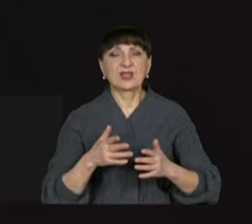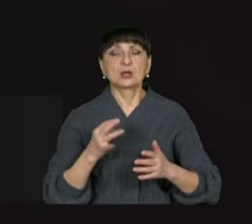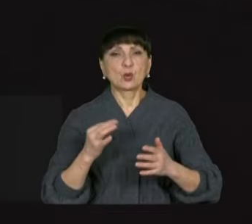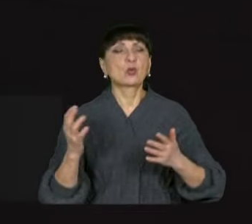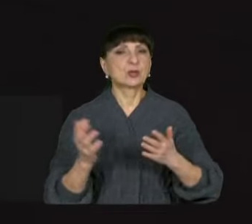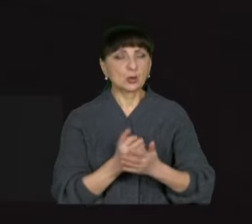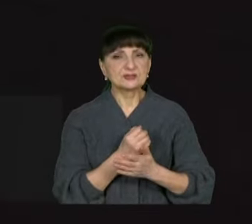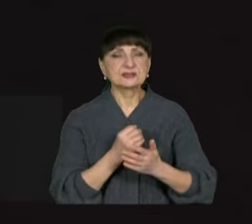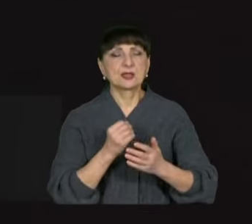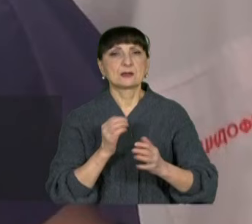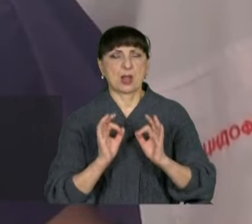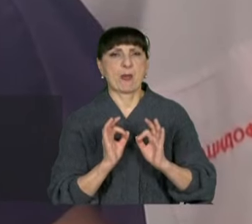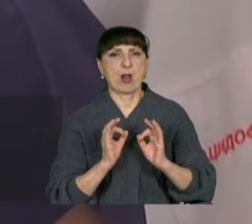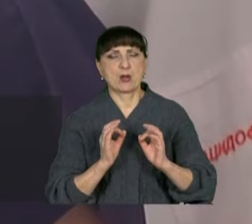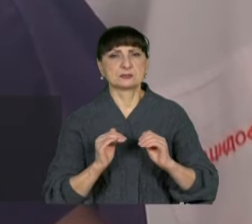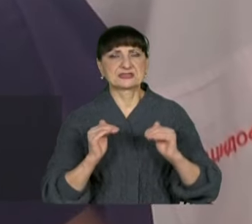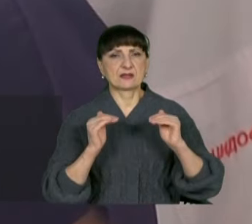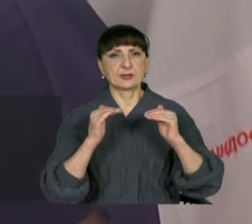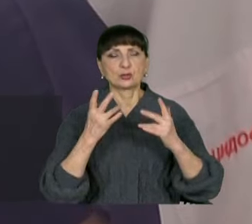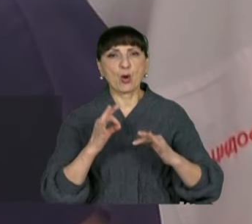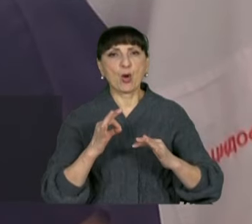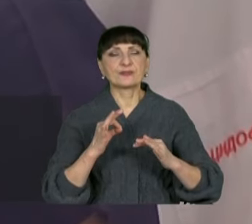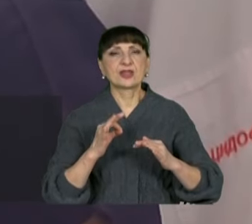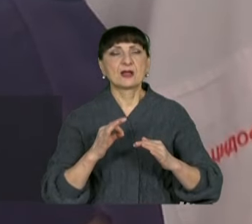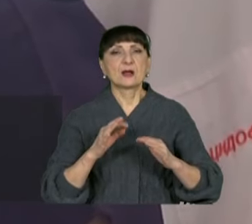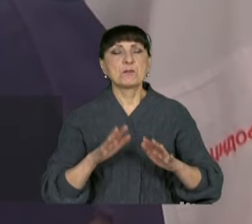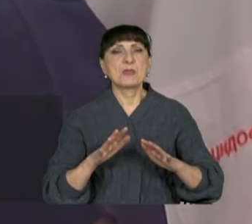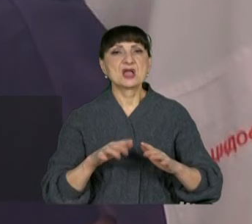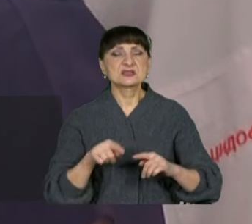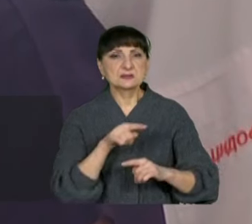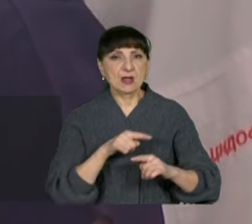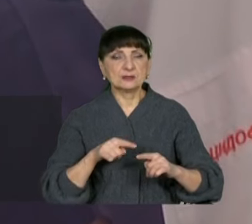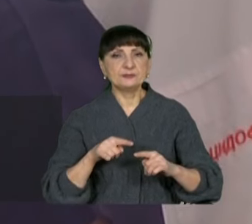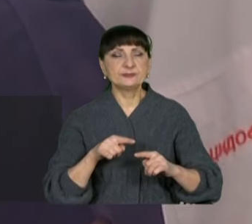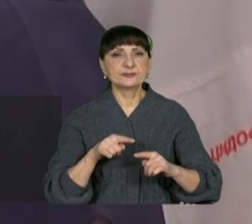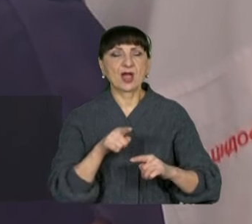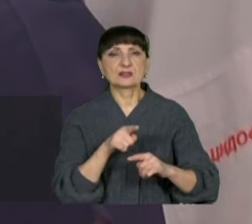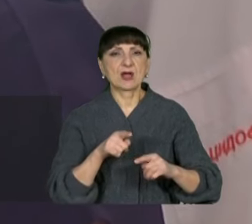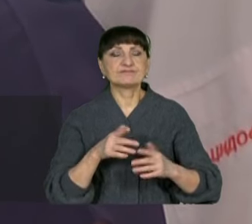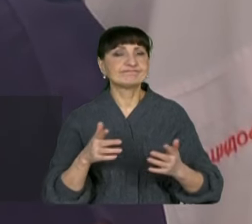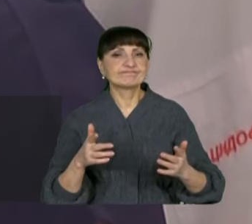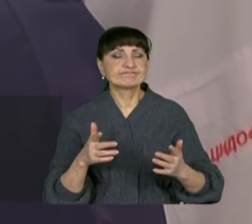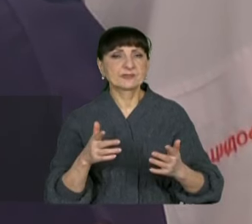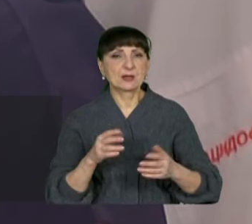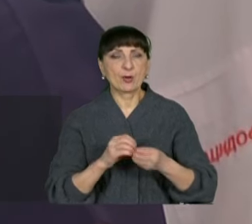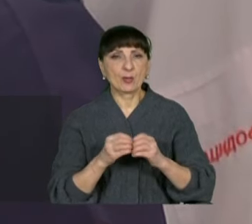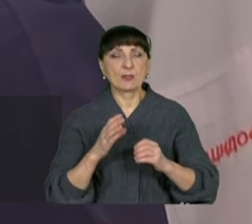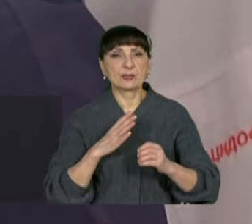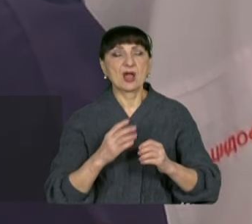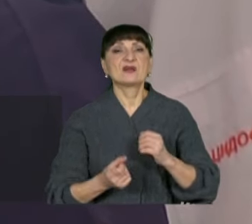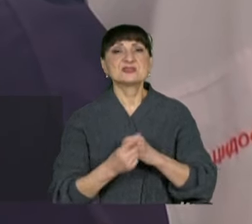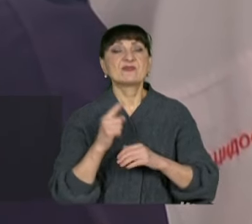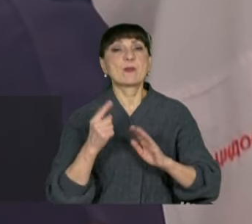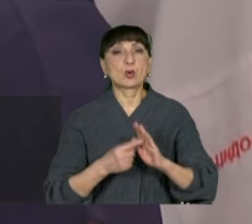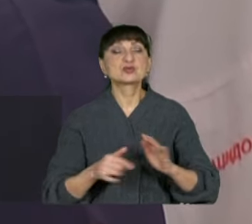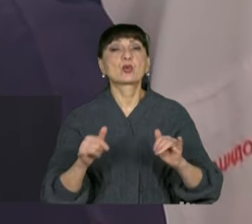удалось кое-как стабилизировать к концу недели. Но местно по тканям, местно локально она не шла. То есть и возник вопрос